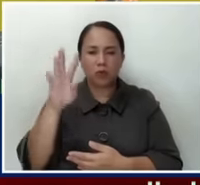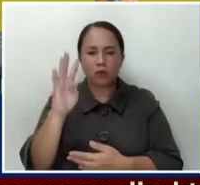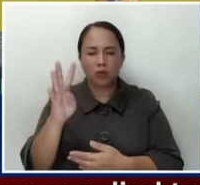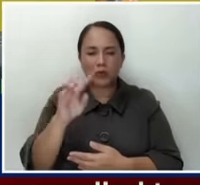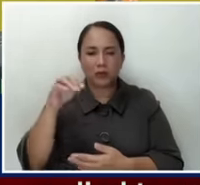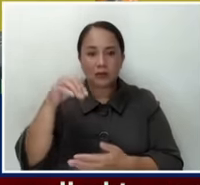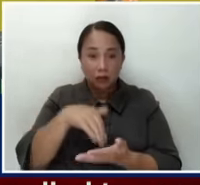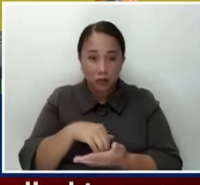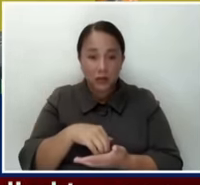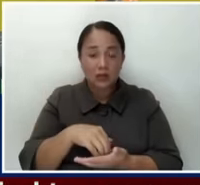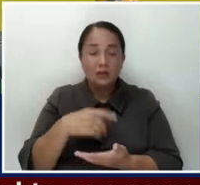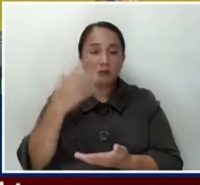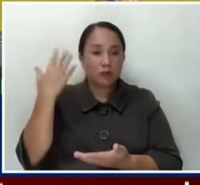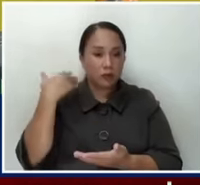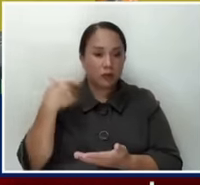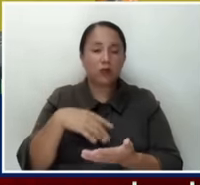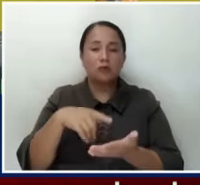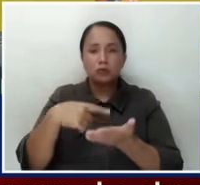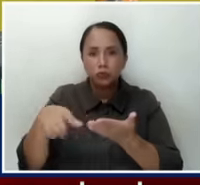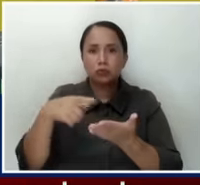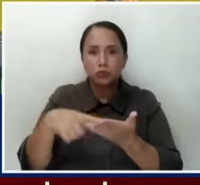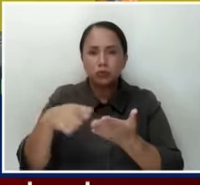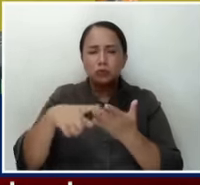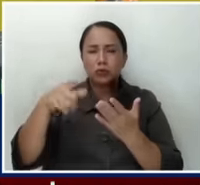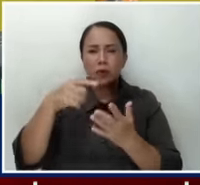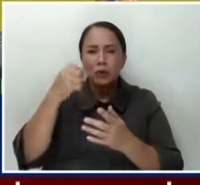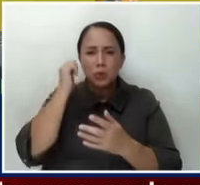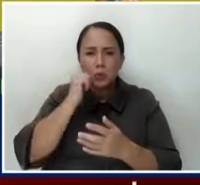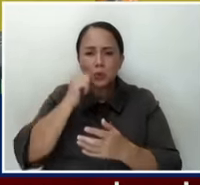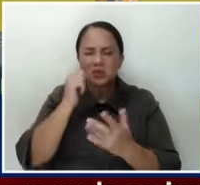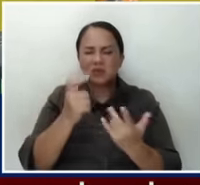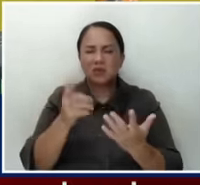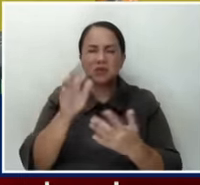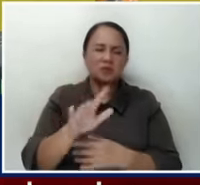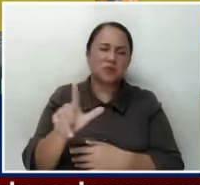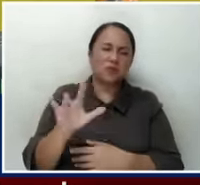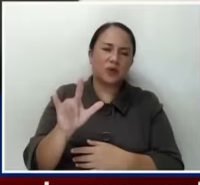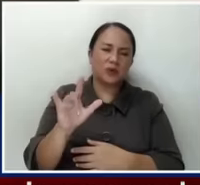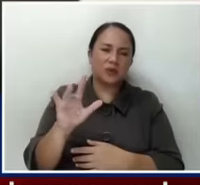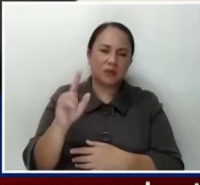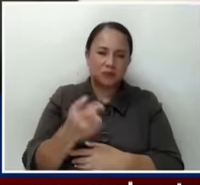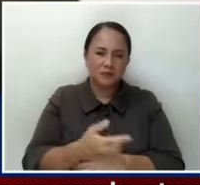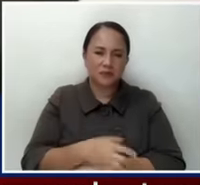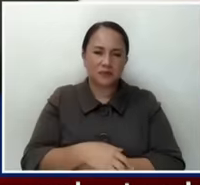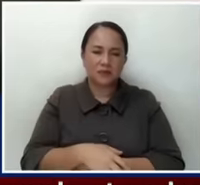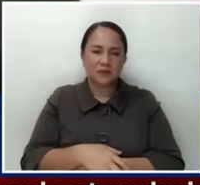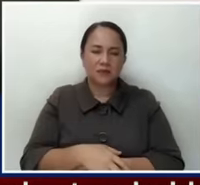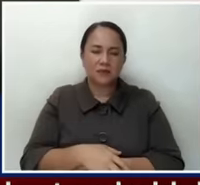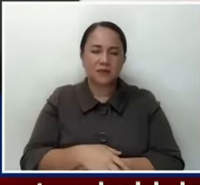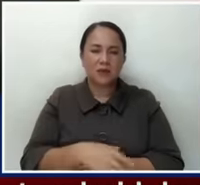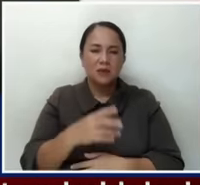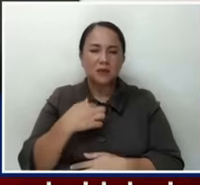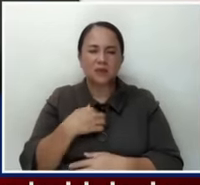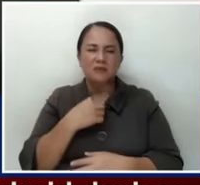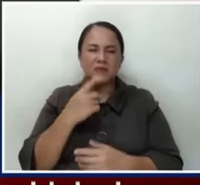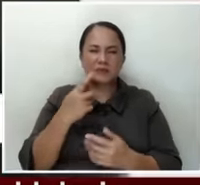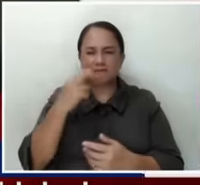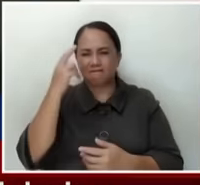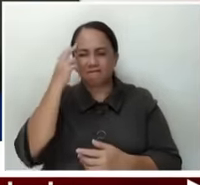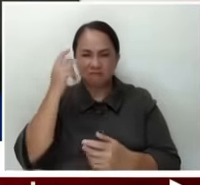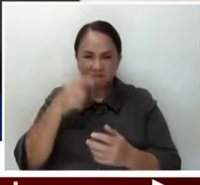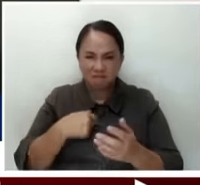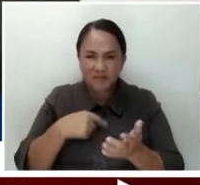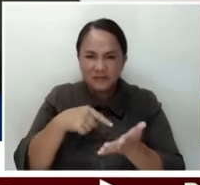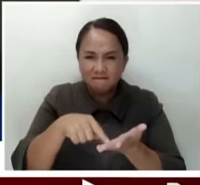40,000 pesos ang taya kada araw, ngayon ay nasa 25,000 pesos na lang. Parang nag-aalangan yung mga tao na tumaya